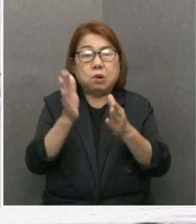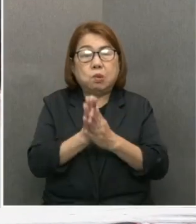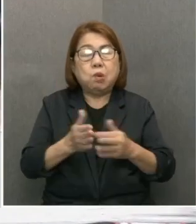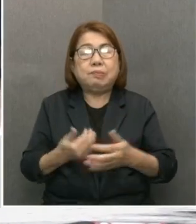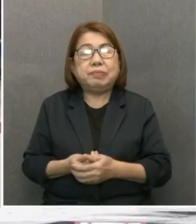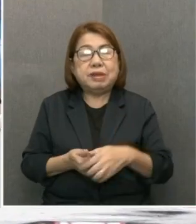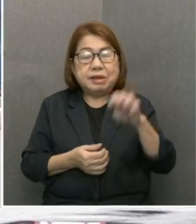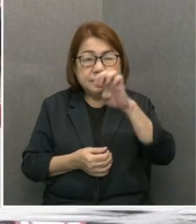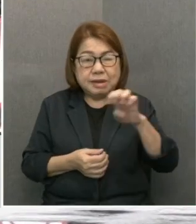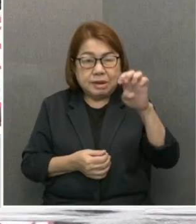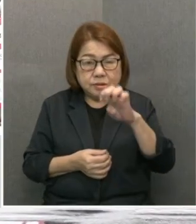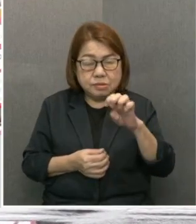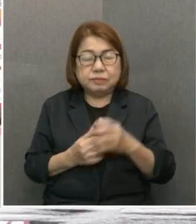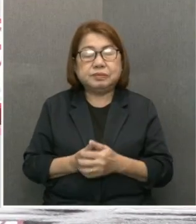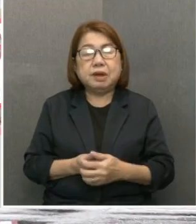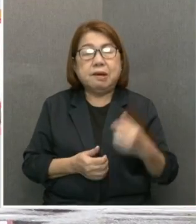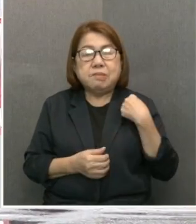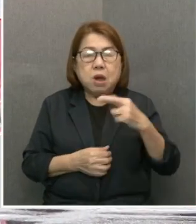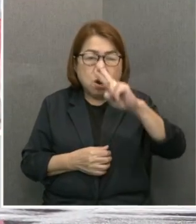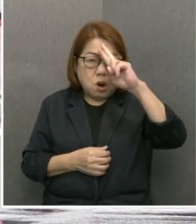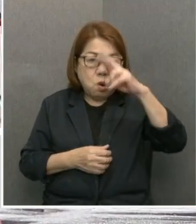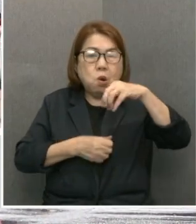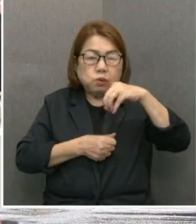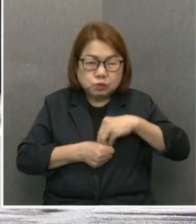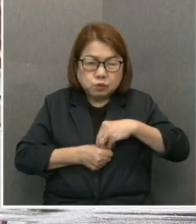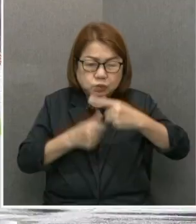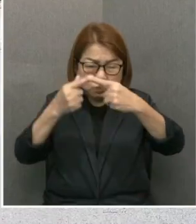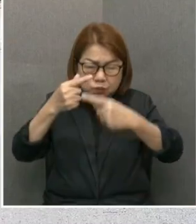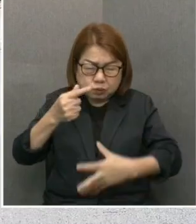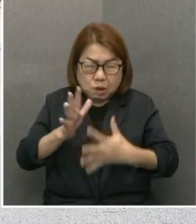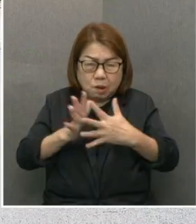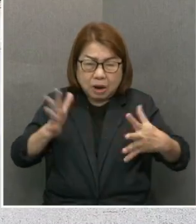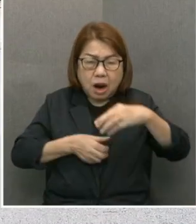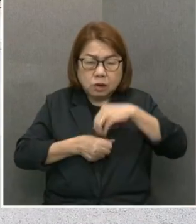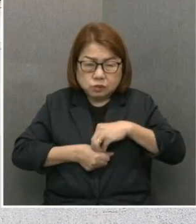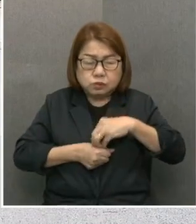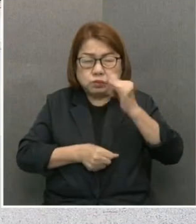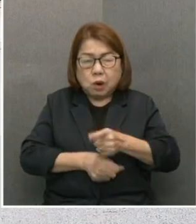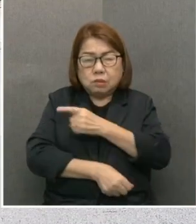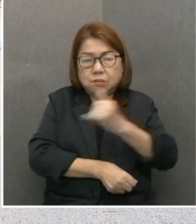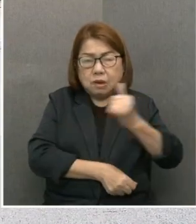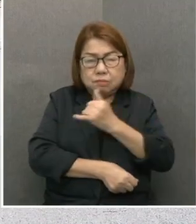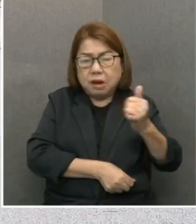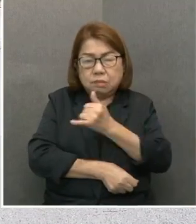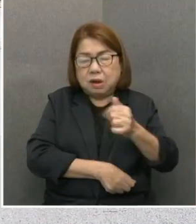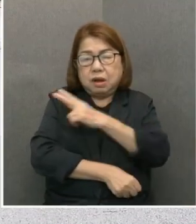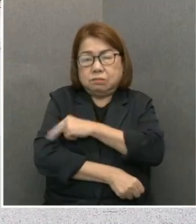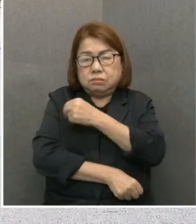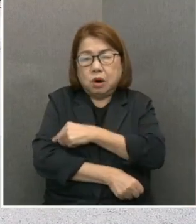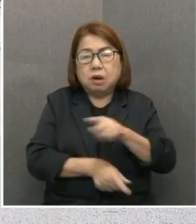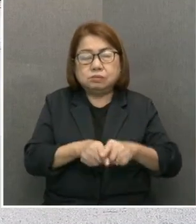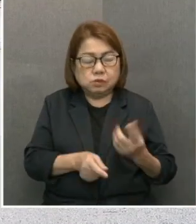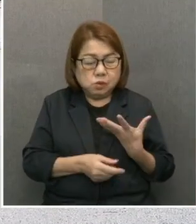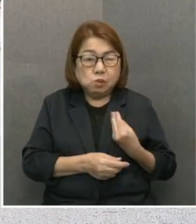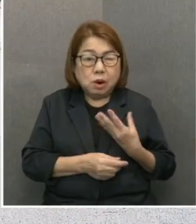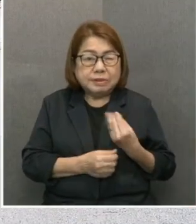เอมิเรตส์พบว่ามีโรคประจำตัวหลายโรคเลยค่ะที่อยู่ระหว่างการรักษาติดตามอาการอย่างเช่นกล้ามเนื้อหัวใจขาด